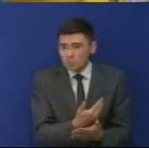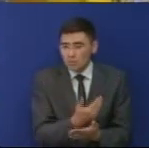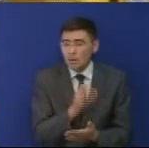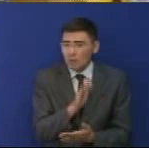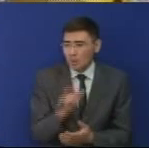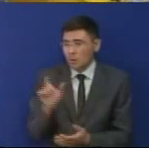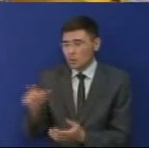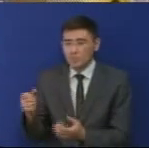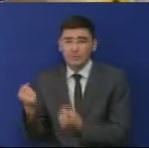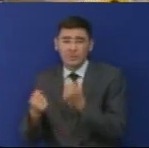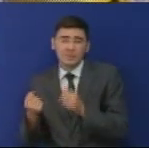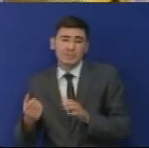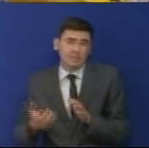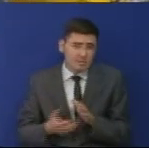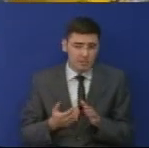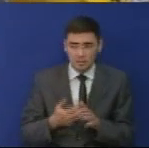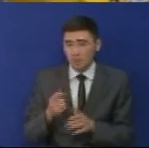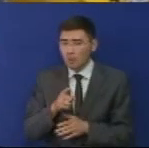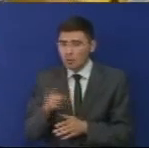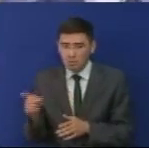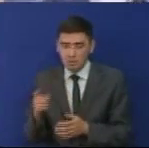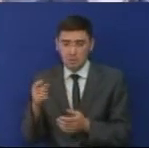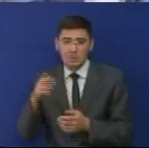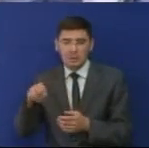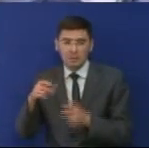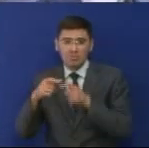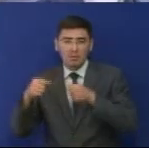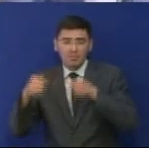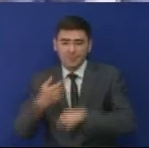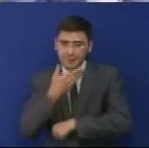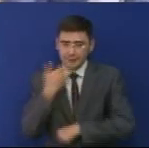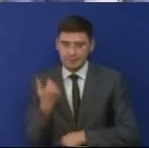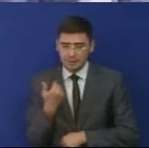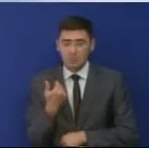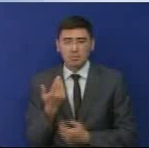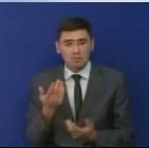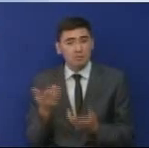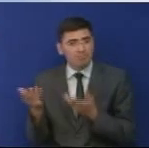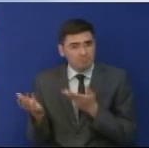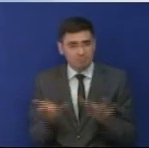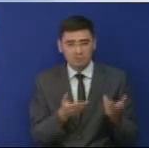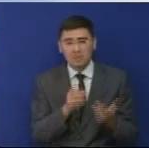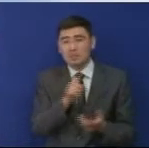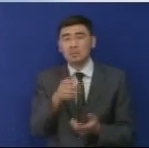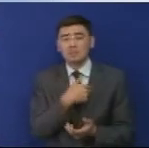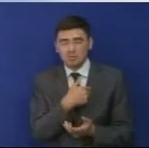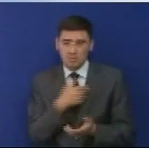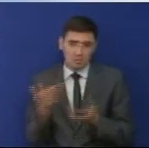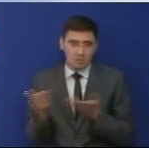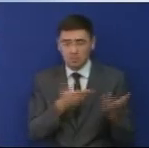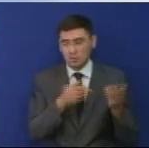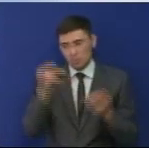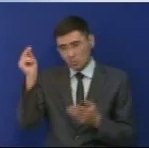существует нехватка водителей, которые имеют право управлять ими. По этой причине вакансии остаются открытыми. Нужно только желание, говорит секретарь